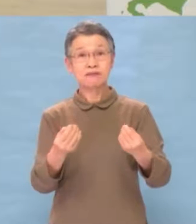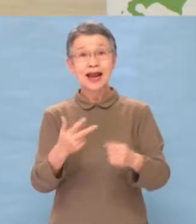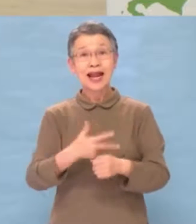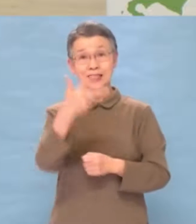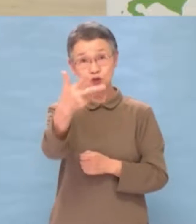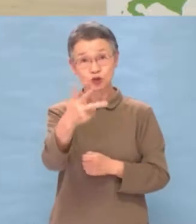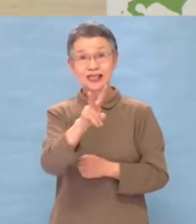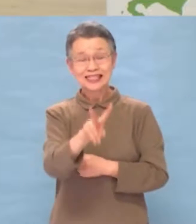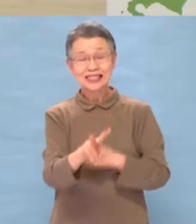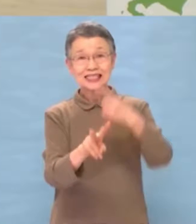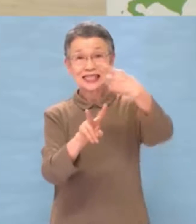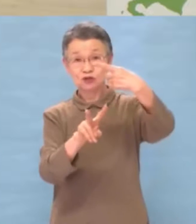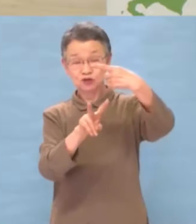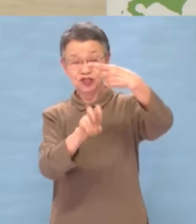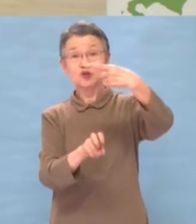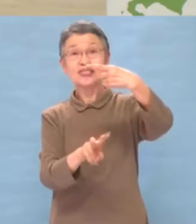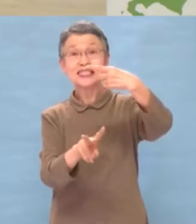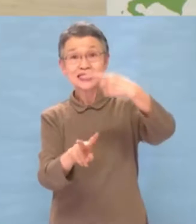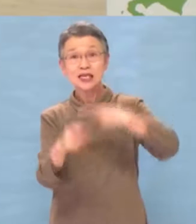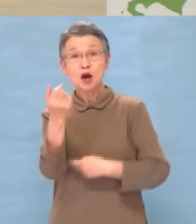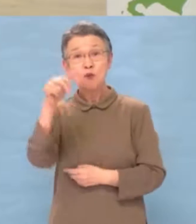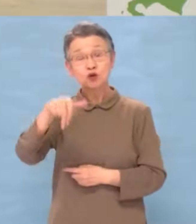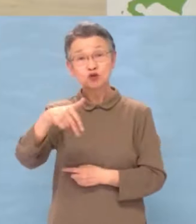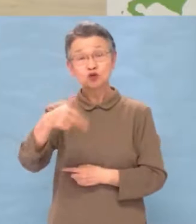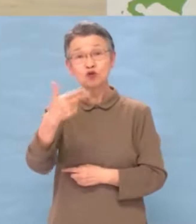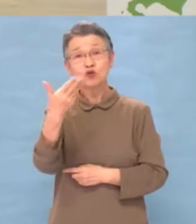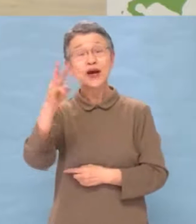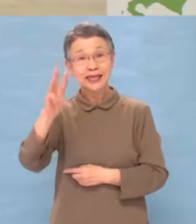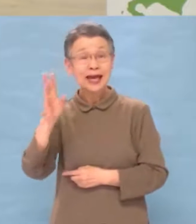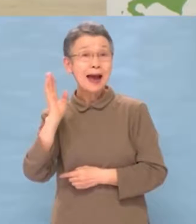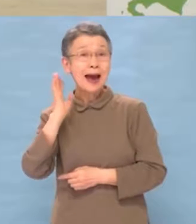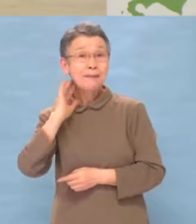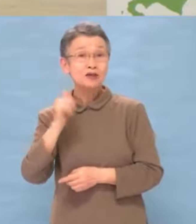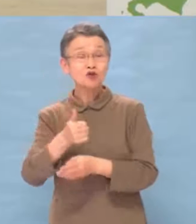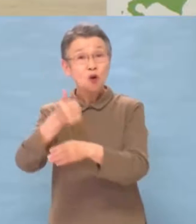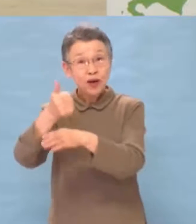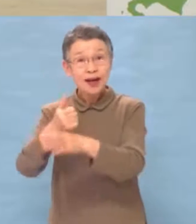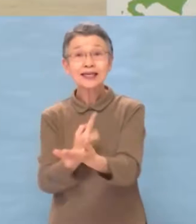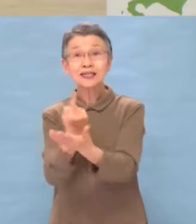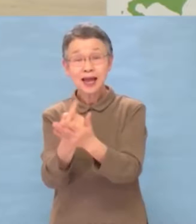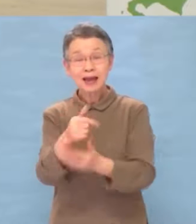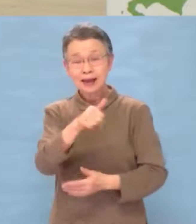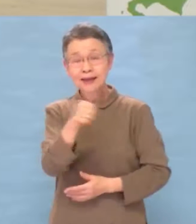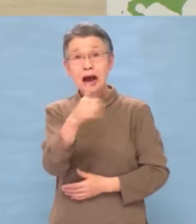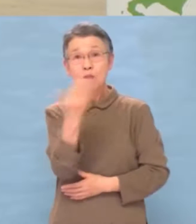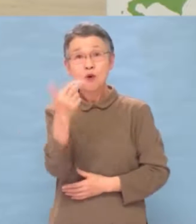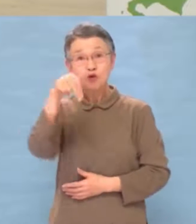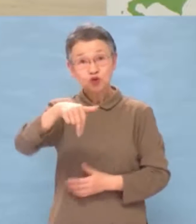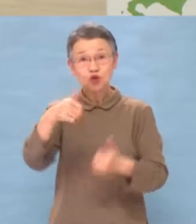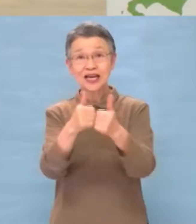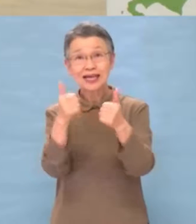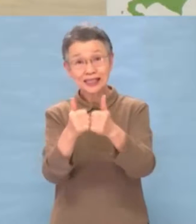の22日にモスクワの方に安倍総理が訪問されて、ダボス会議の前後を出しますけれ